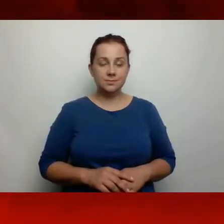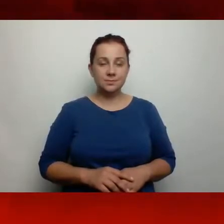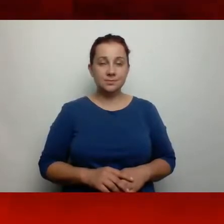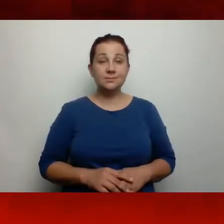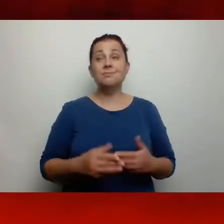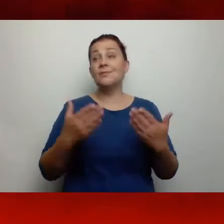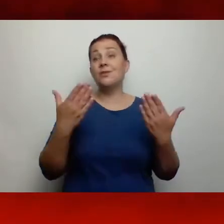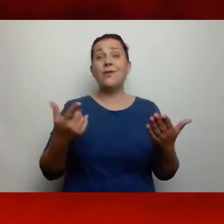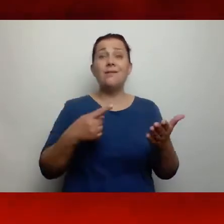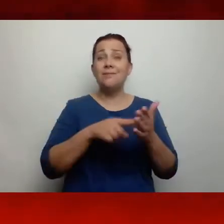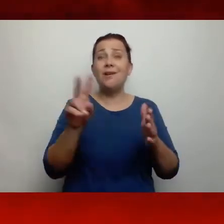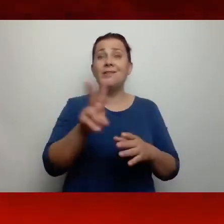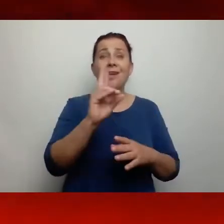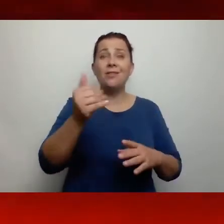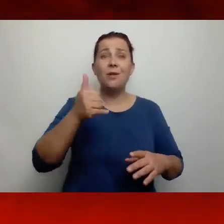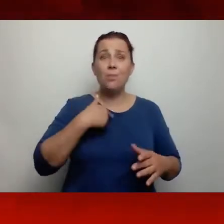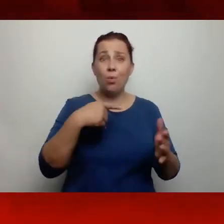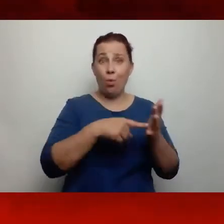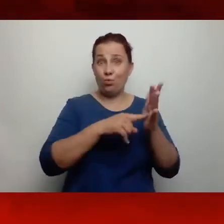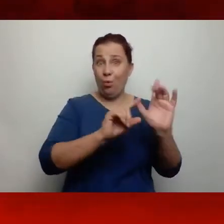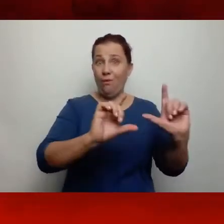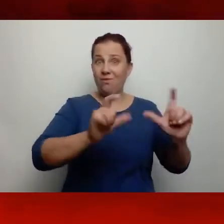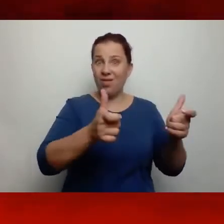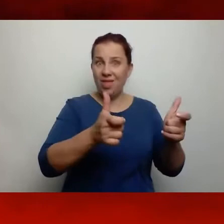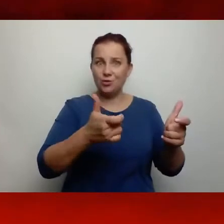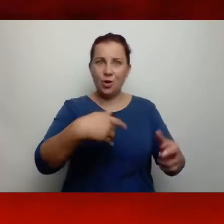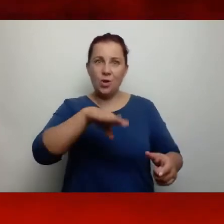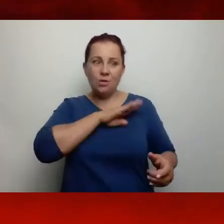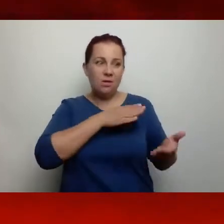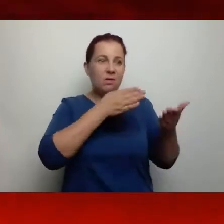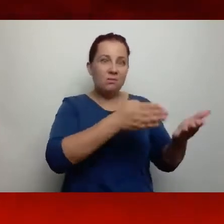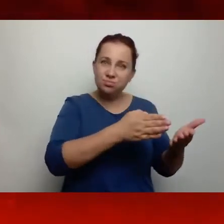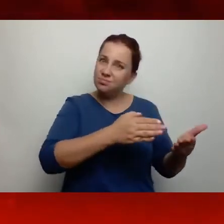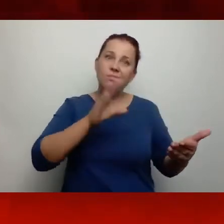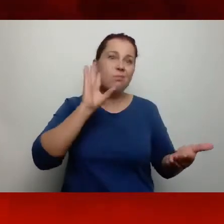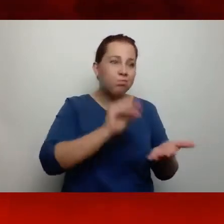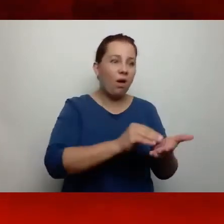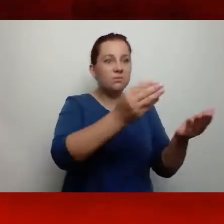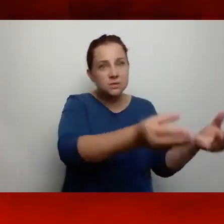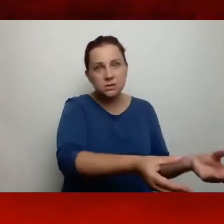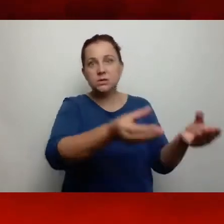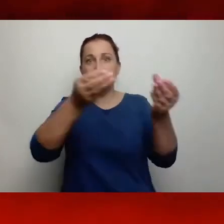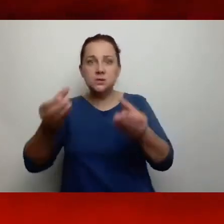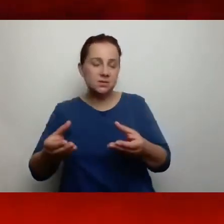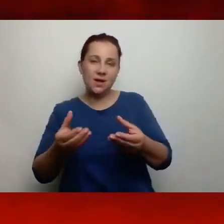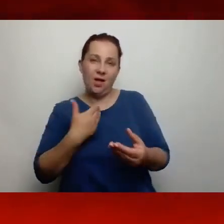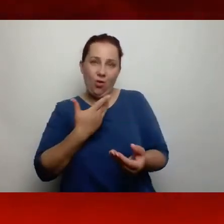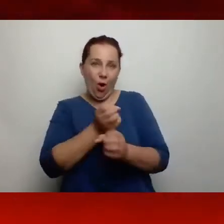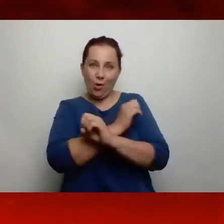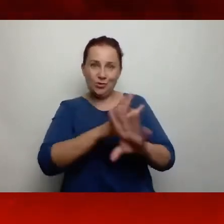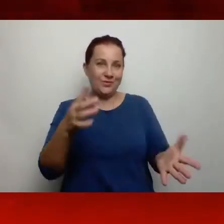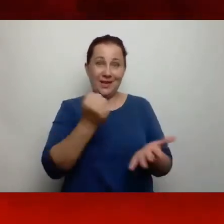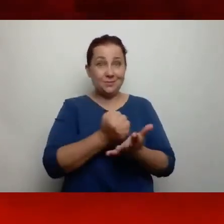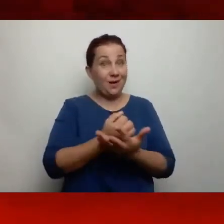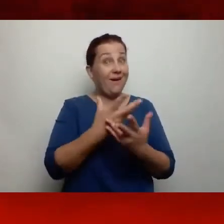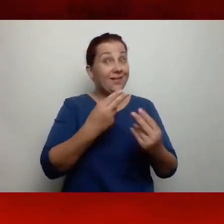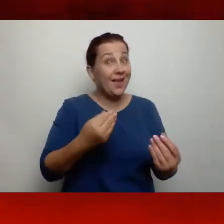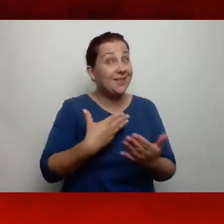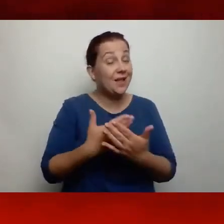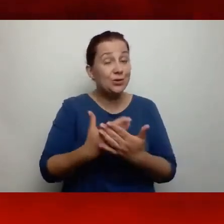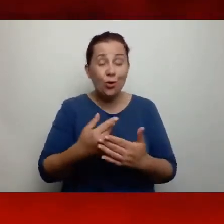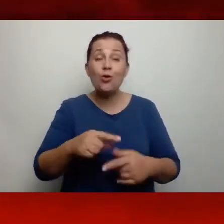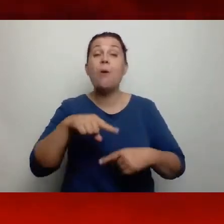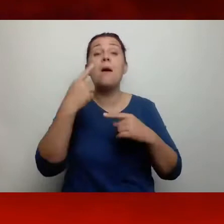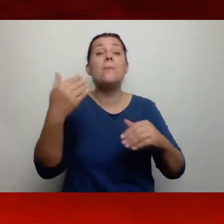No właśnie, w którym roku miała miejsce ta ekshumacja? To wbrew pozorom wcale nie jest oczywiste, a dlaczego, to się przekonacie na końcu